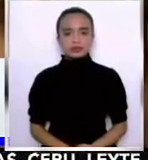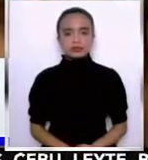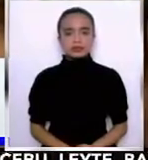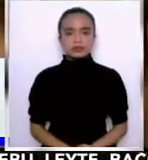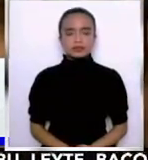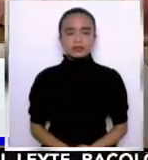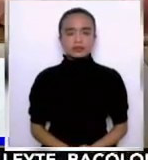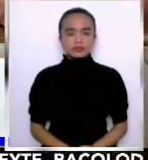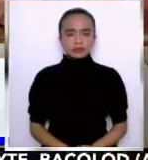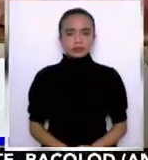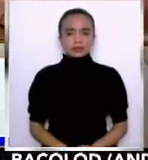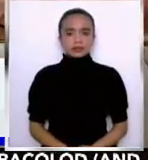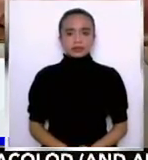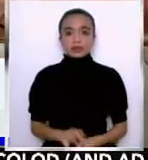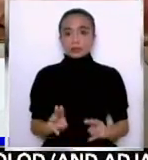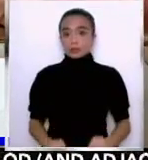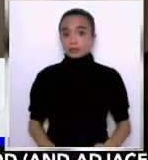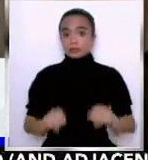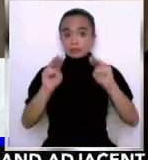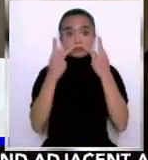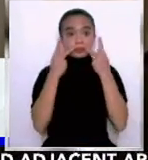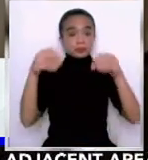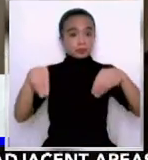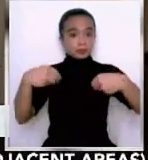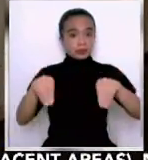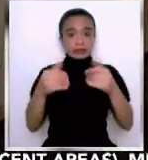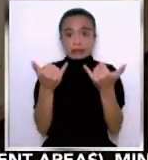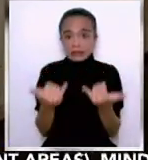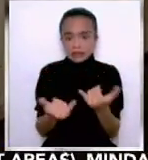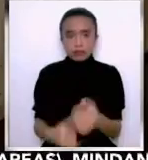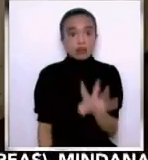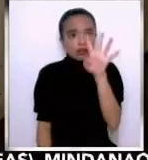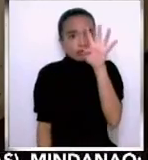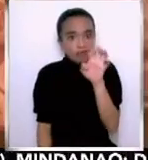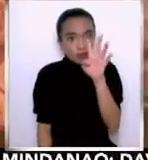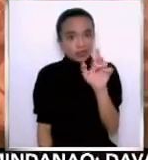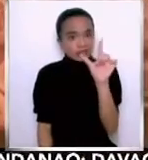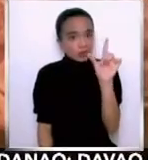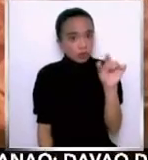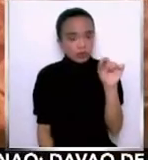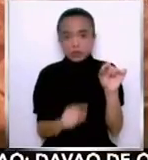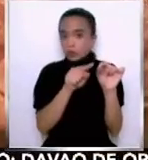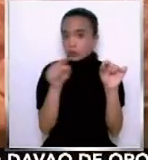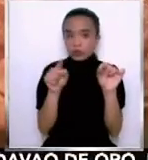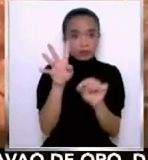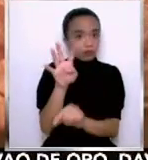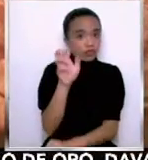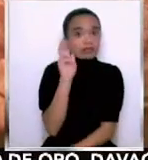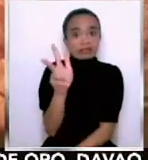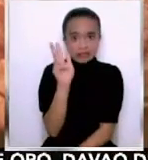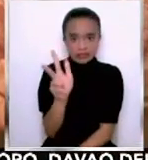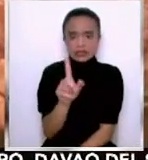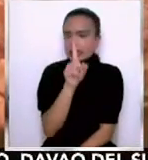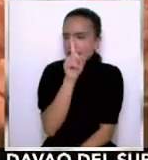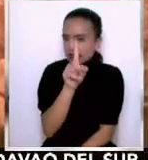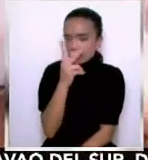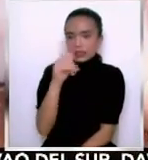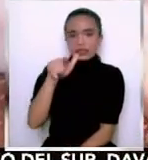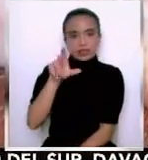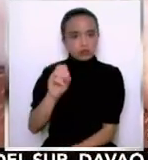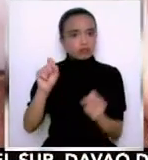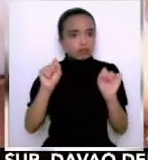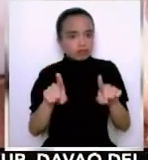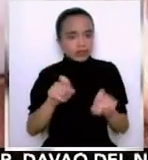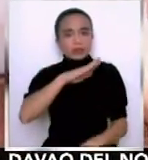Sa Malabon Public Market ngayong araw, 420 hanggang 430 pesos kada kilo ang bentahan ng liyempo.